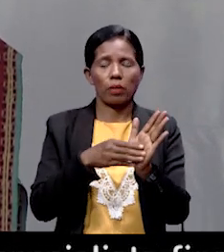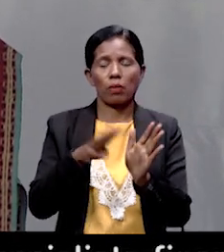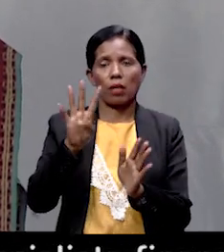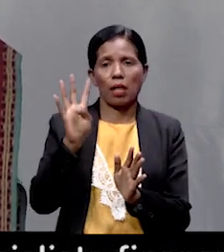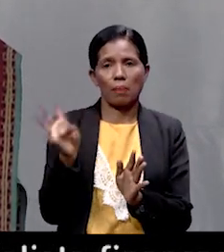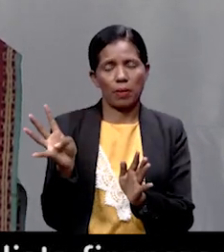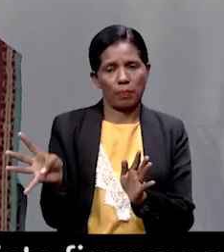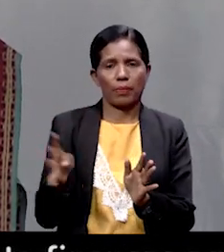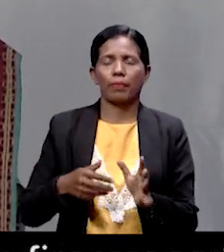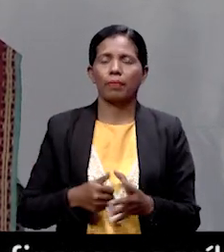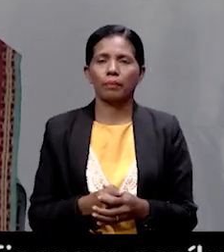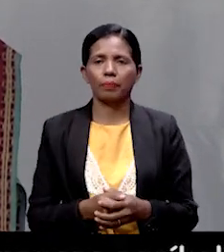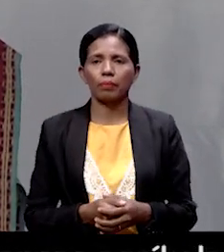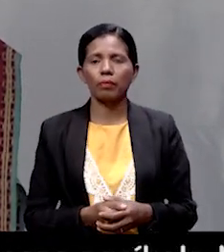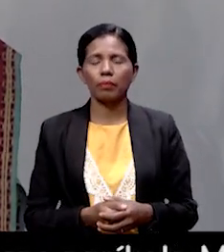serafone